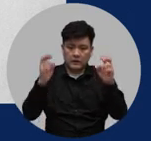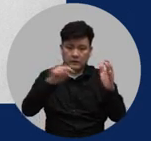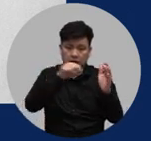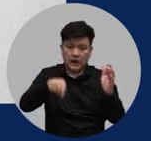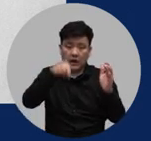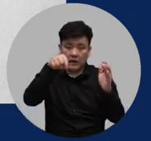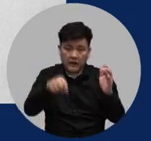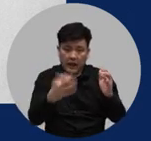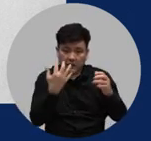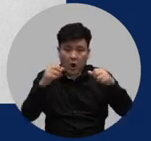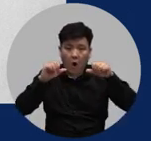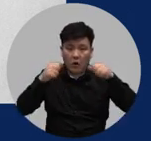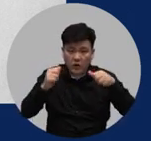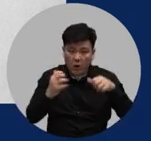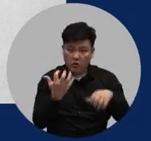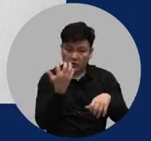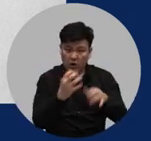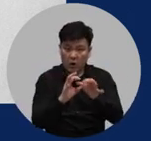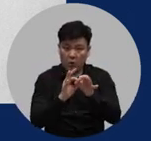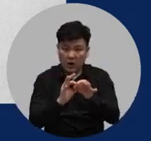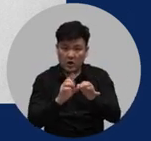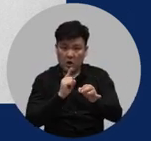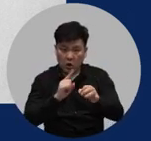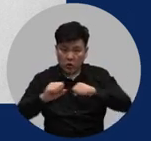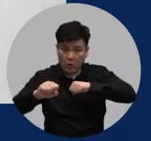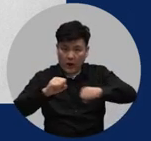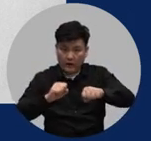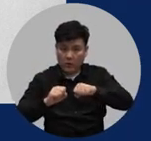직장 내 성희롱은 성적인 언동이어야 한다.